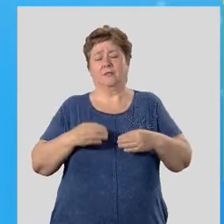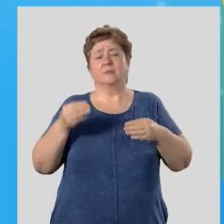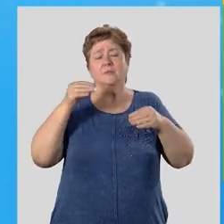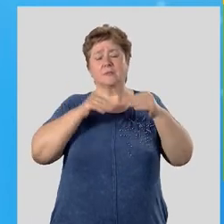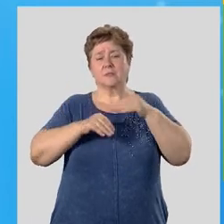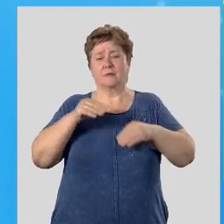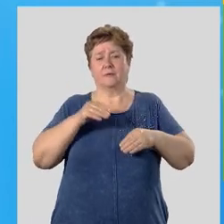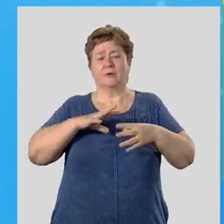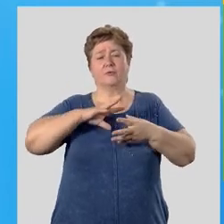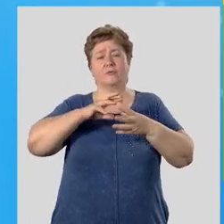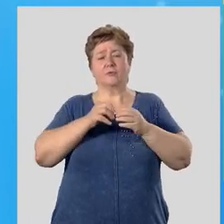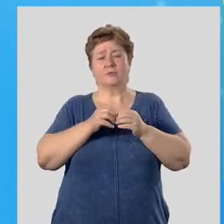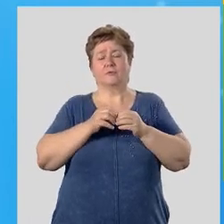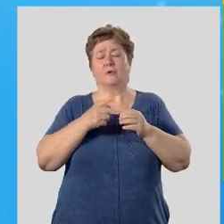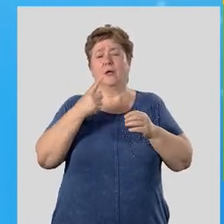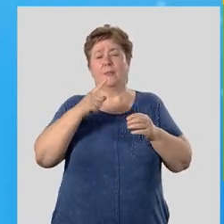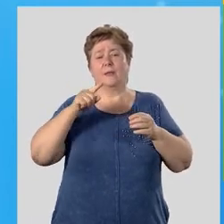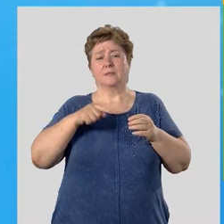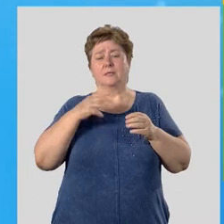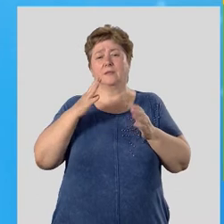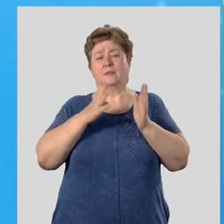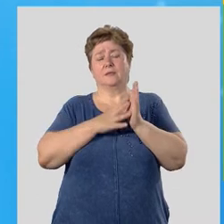они составляют всего